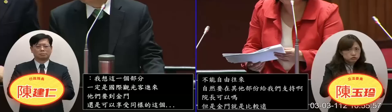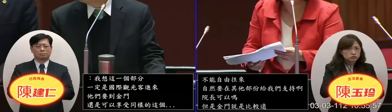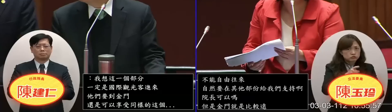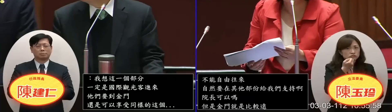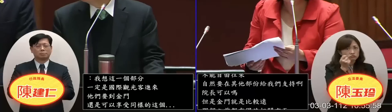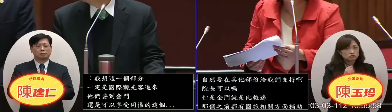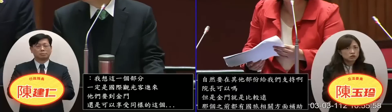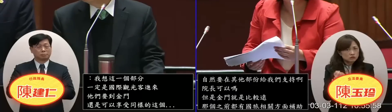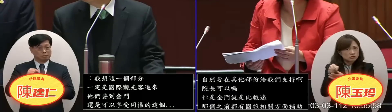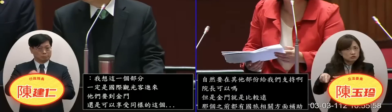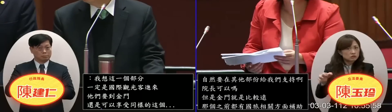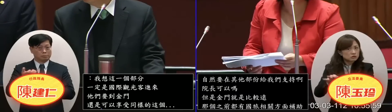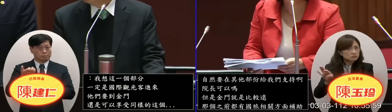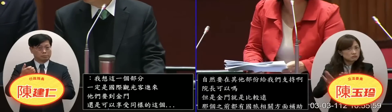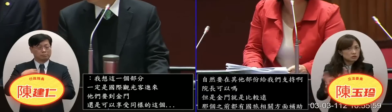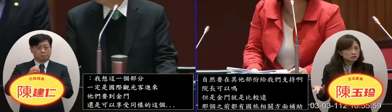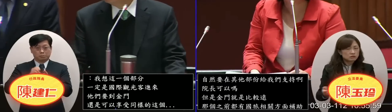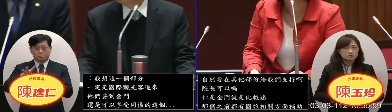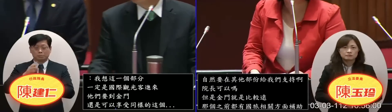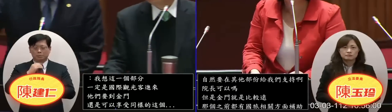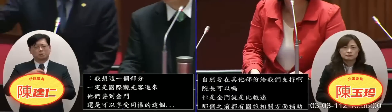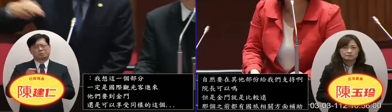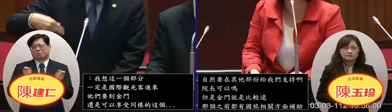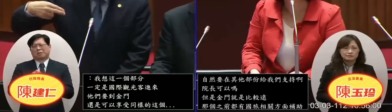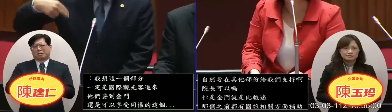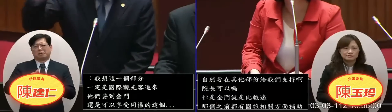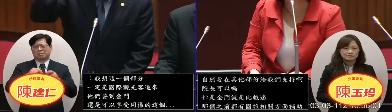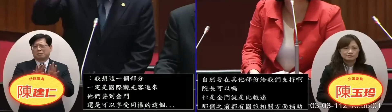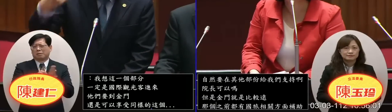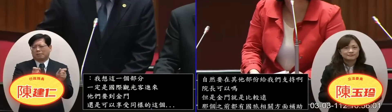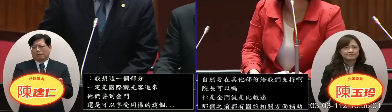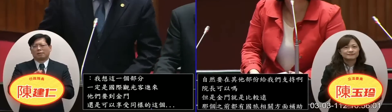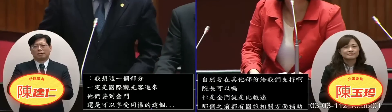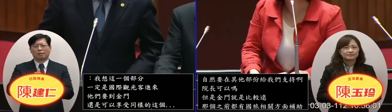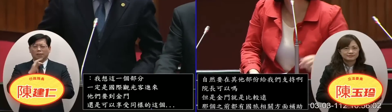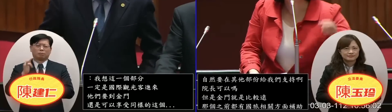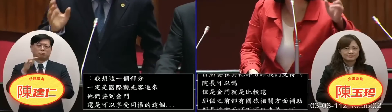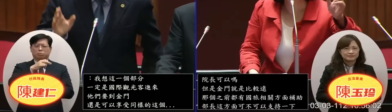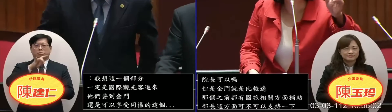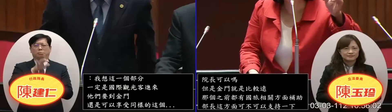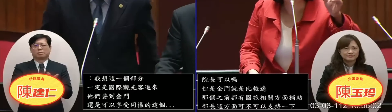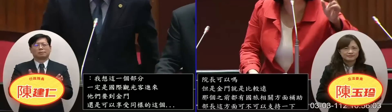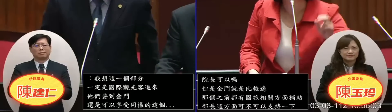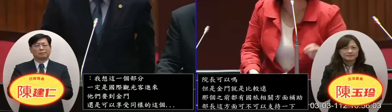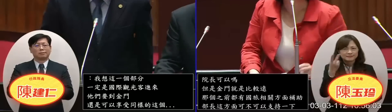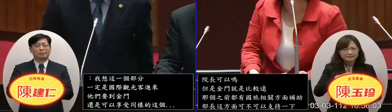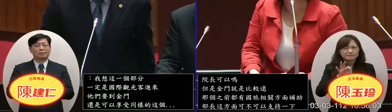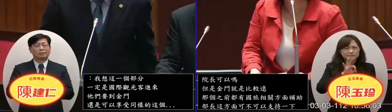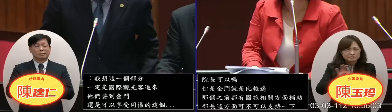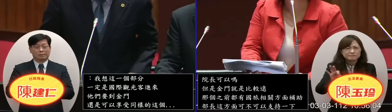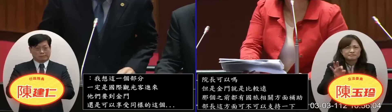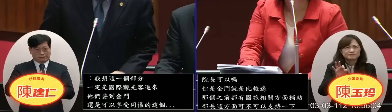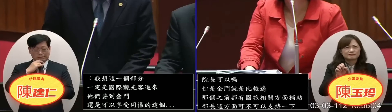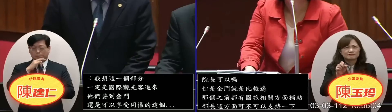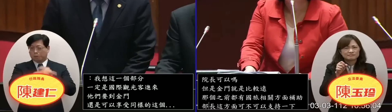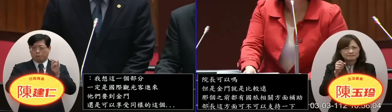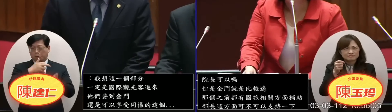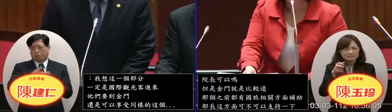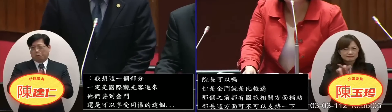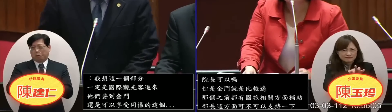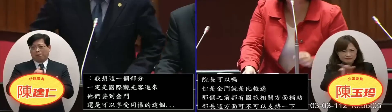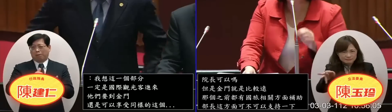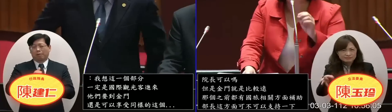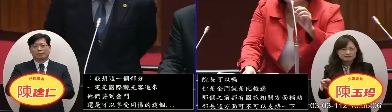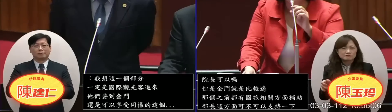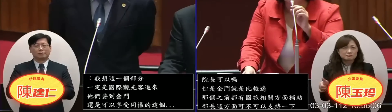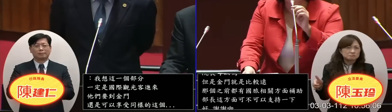持一下？ 事实上，那个跟我爸金门也不会很远啊。 哦，谢谢 了。就过去， 要多花一点钱 的。航班是特别多，离岛。